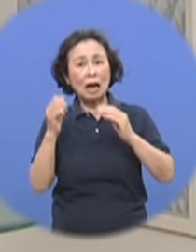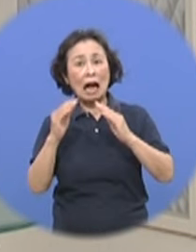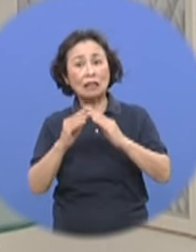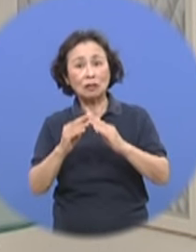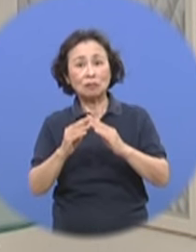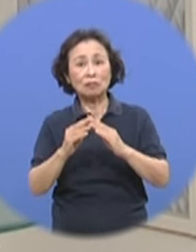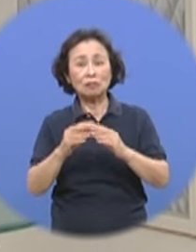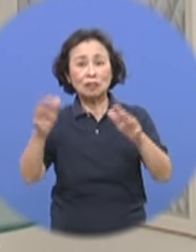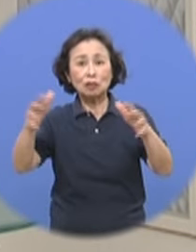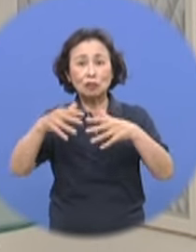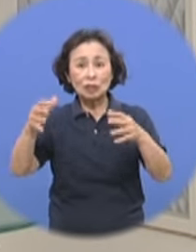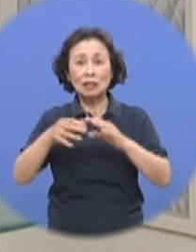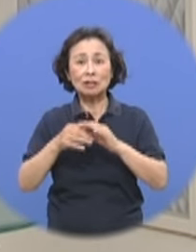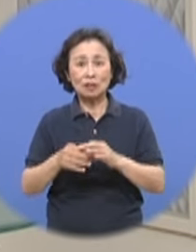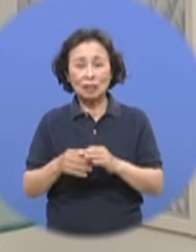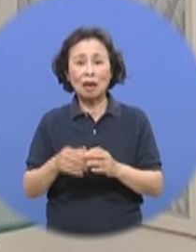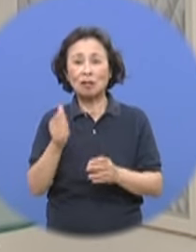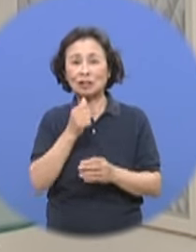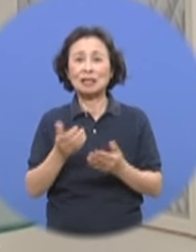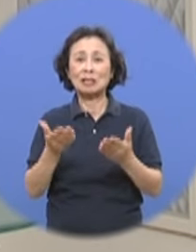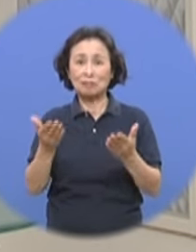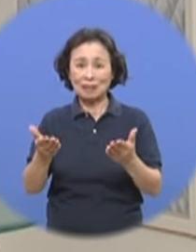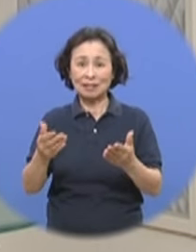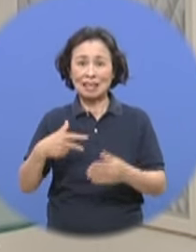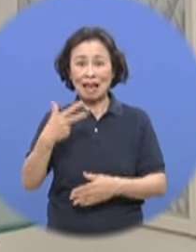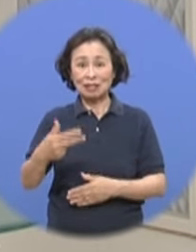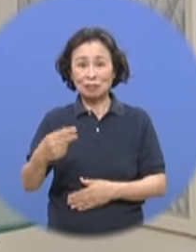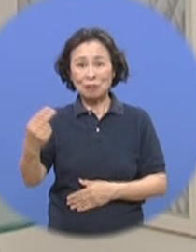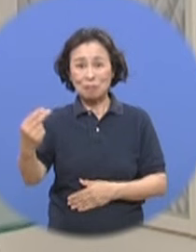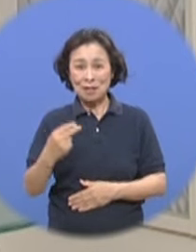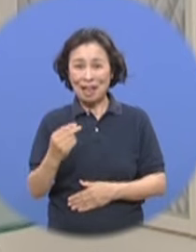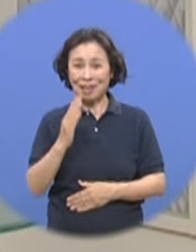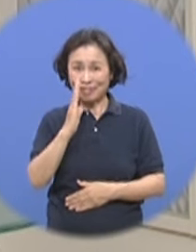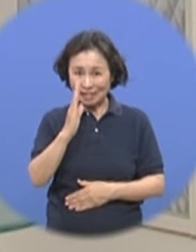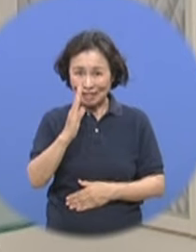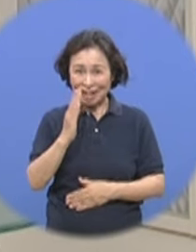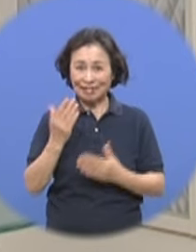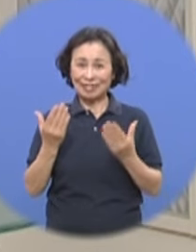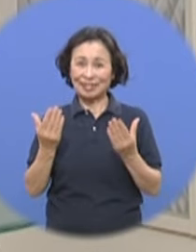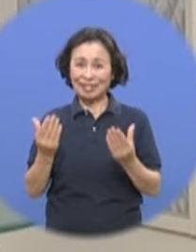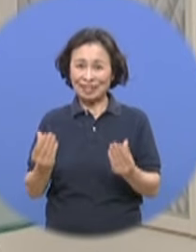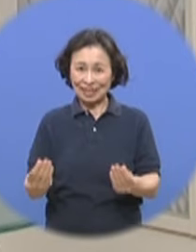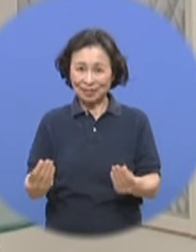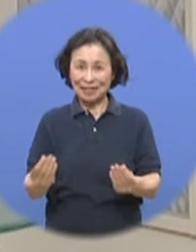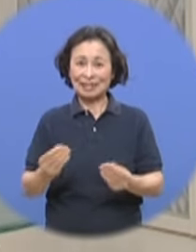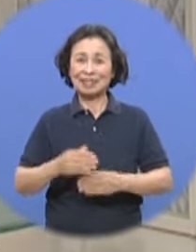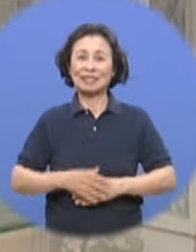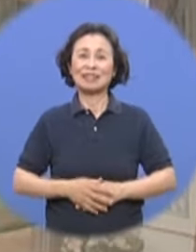します。来週もぜひご覧ください。それでは今週はこれで失礼します。